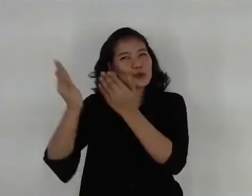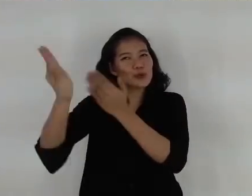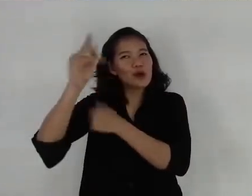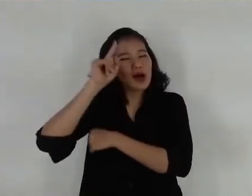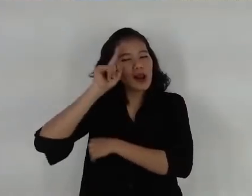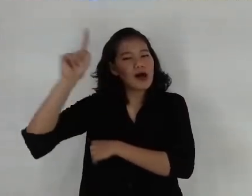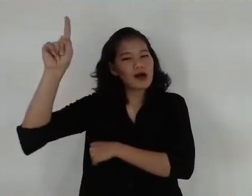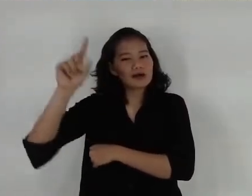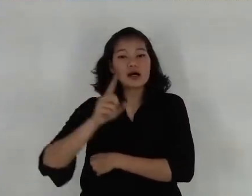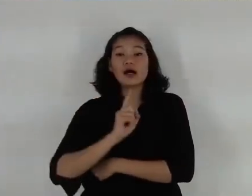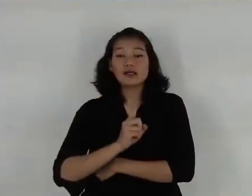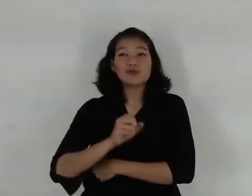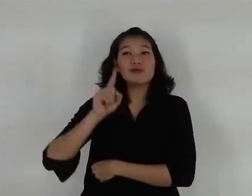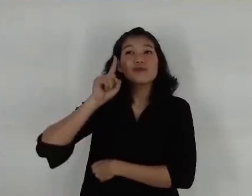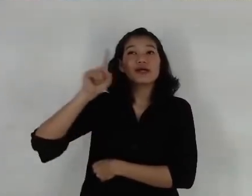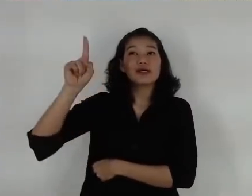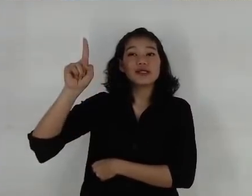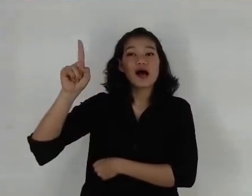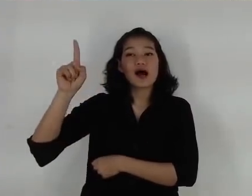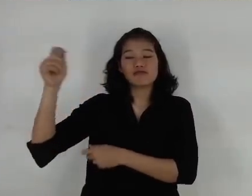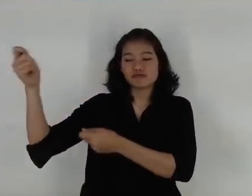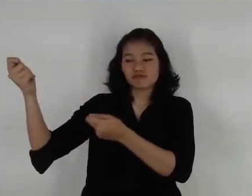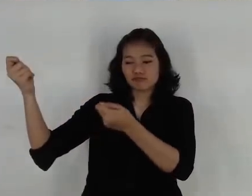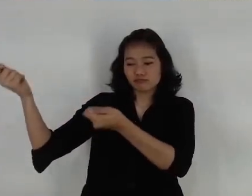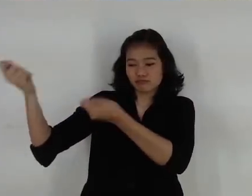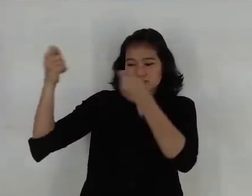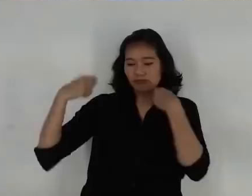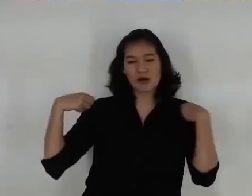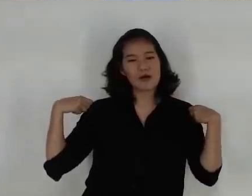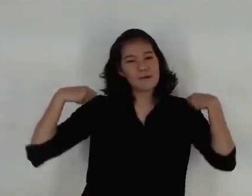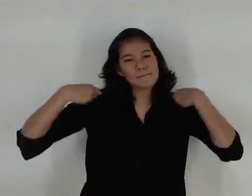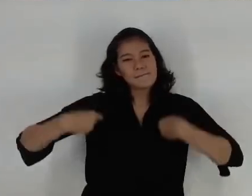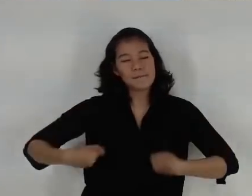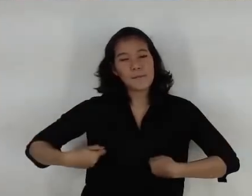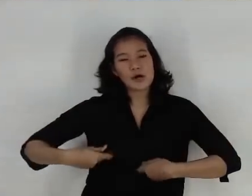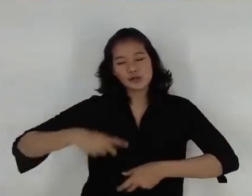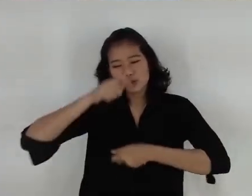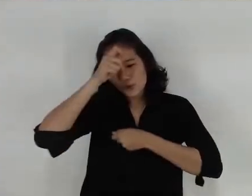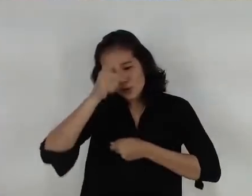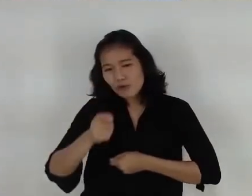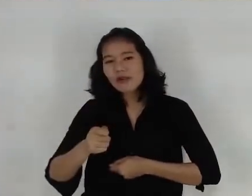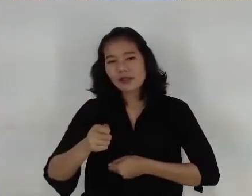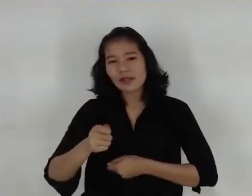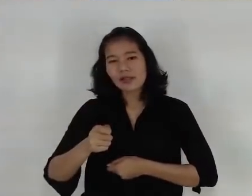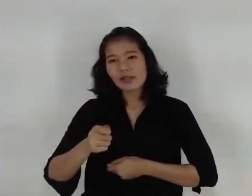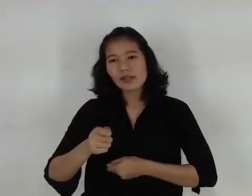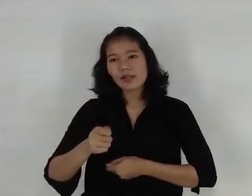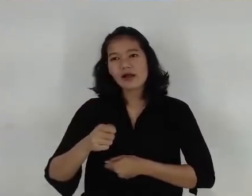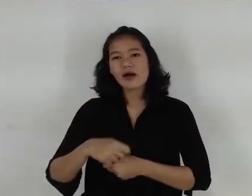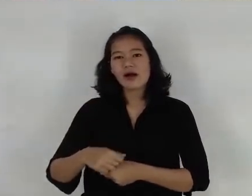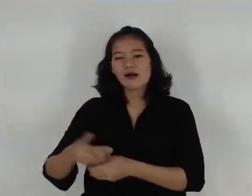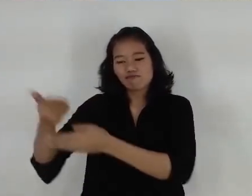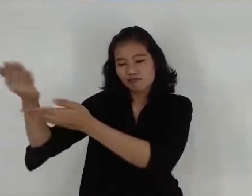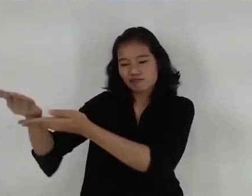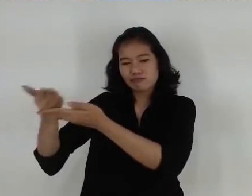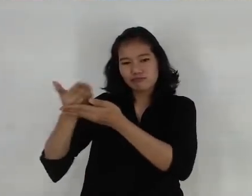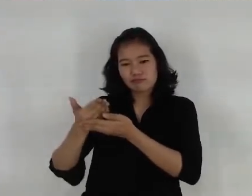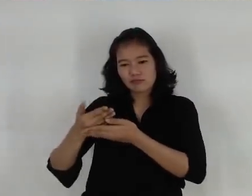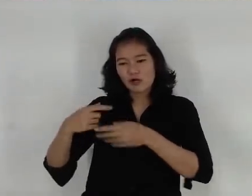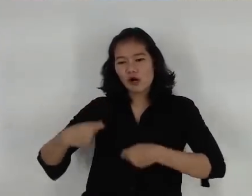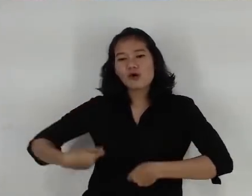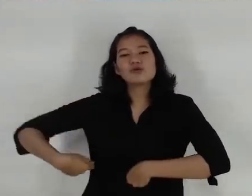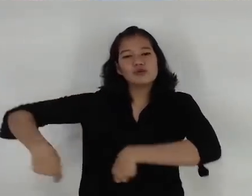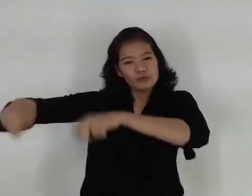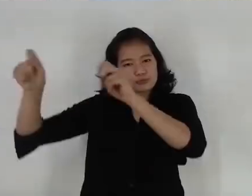sebab Ia mengenakan pakaian keselamatan kepadaku dan menyelubungi aku dengan jubah